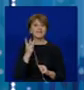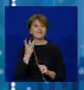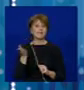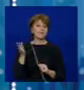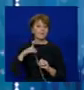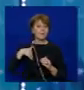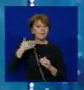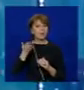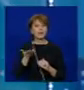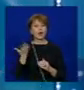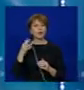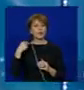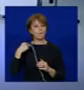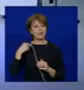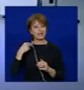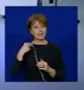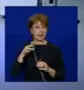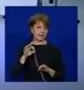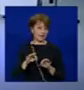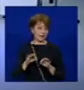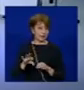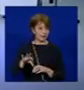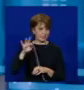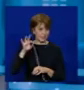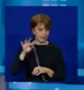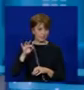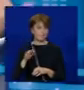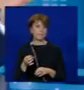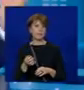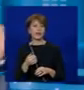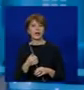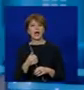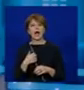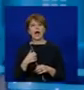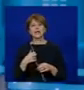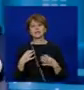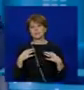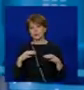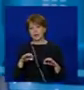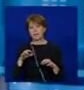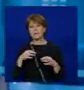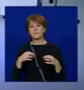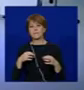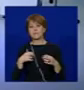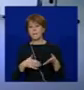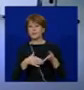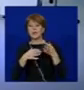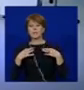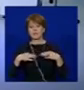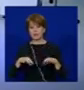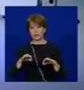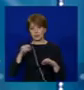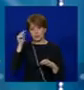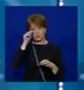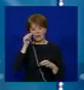много се надявам да няма нито един глас за господин Паевски във Велико Търново. Това е моята надежда, която подкрепя на Демократична България. Изобщо не се надявайте, народа ще го реши. Това не